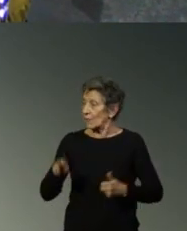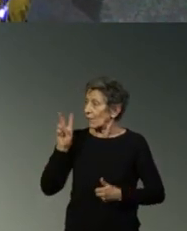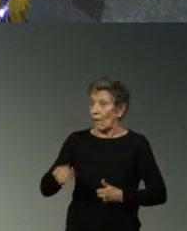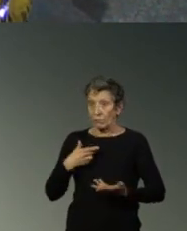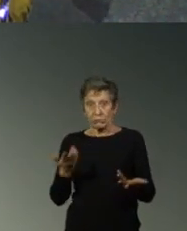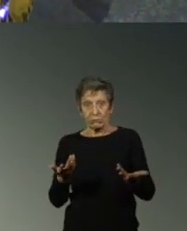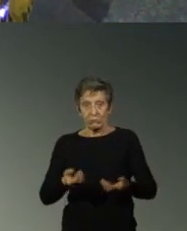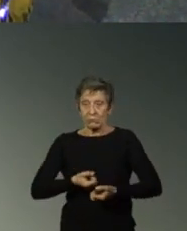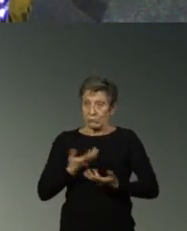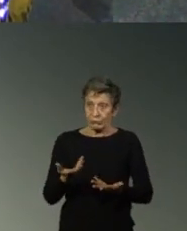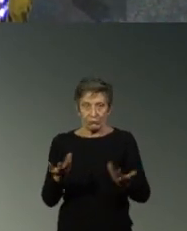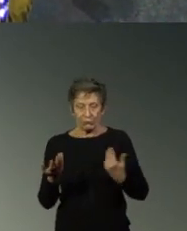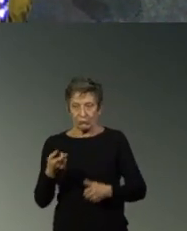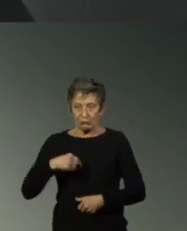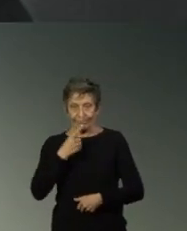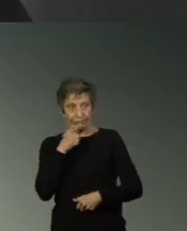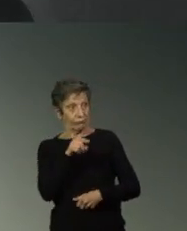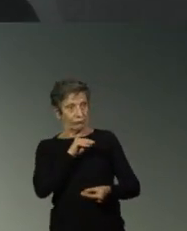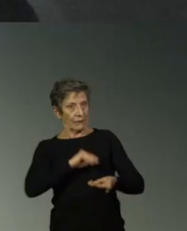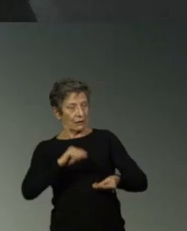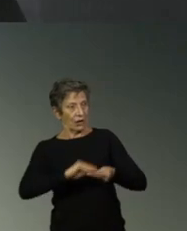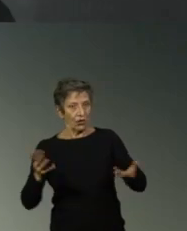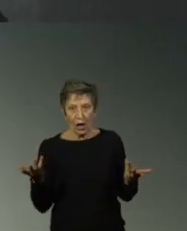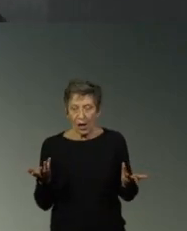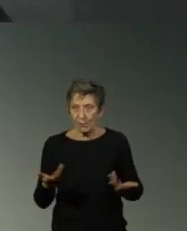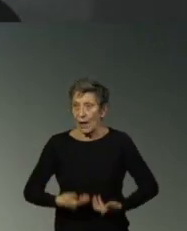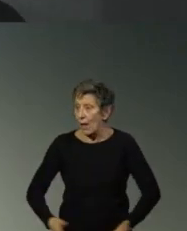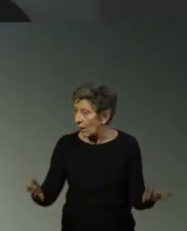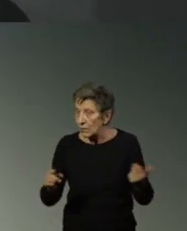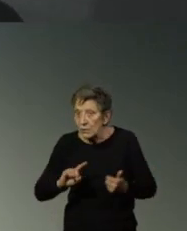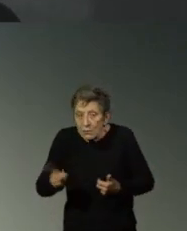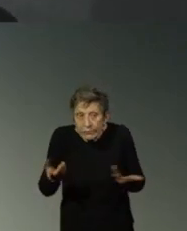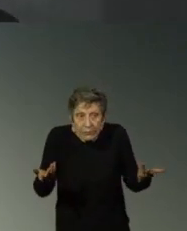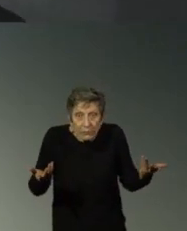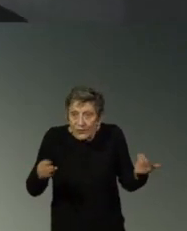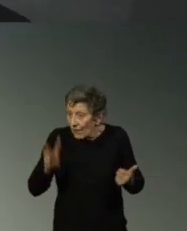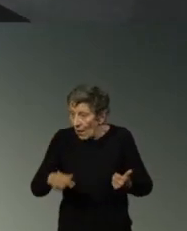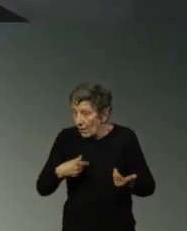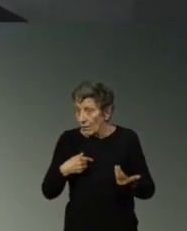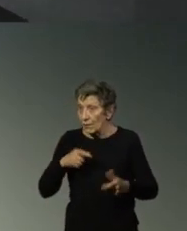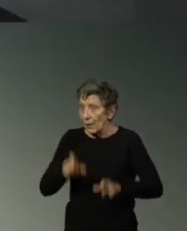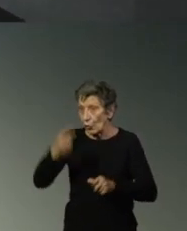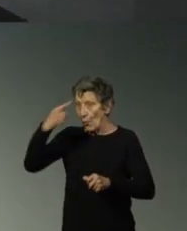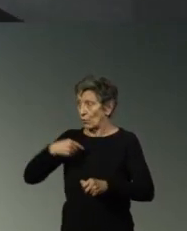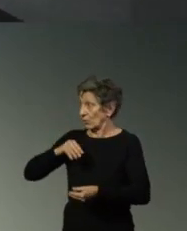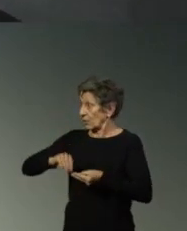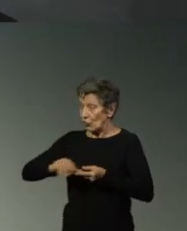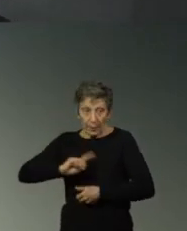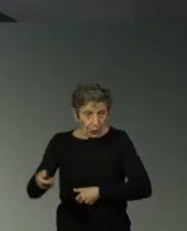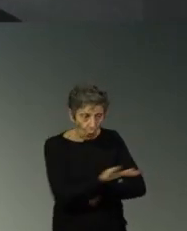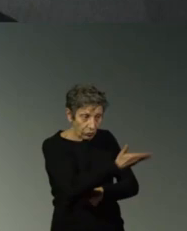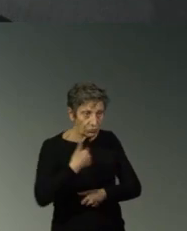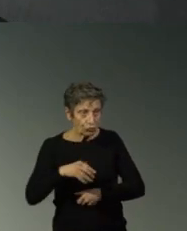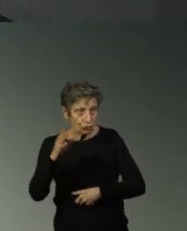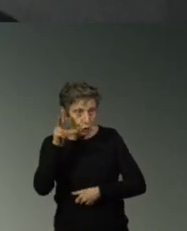même, il exagère. Mais non, c'est en fait le discours auquel on est confronté sans cesse. Donc on est obligé d'un peu de prendre en charge ça et de dire que... alors pour ce qui me